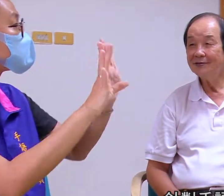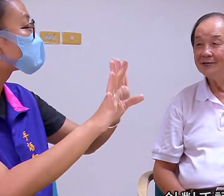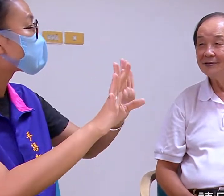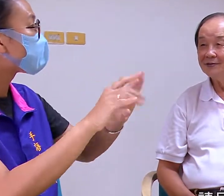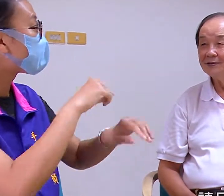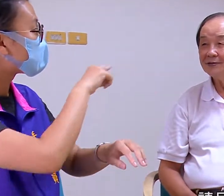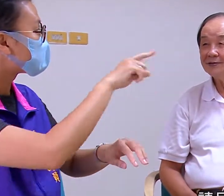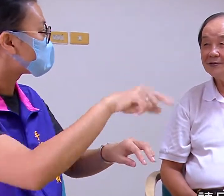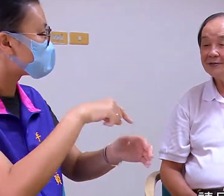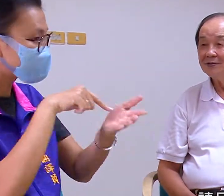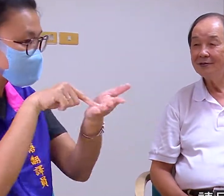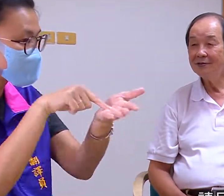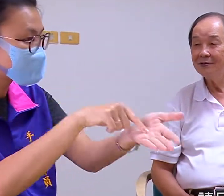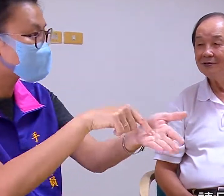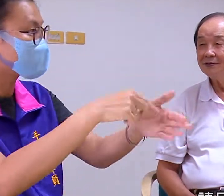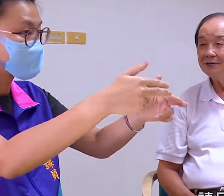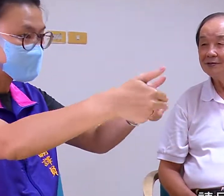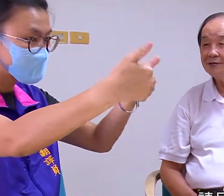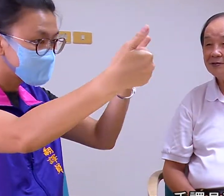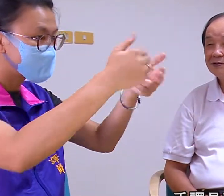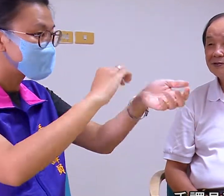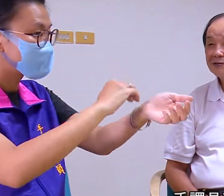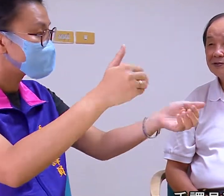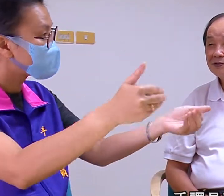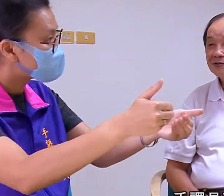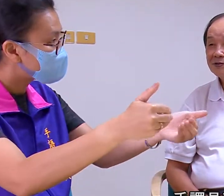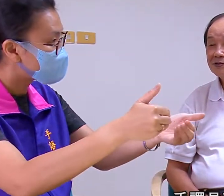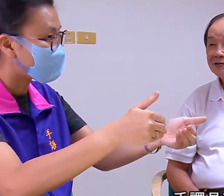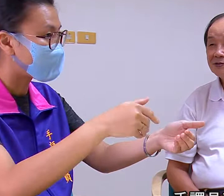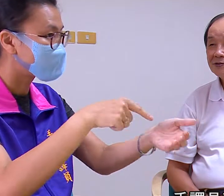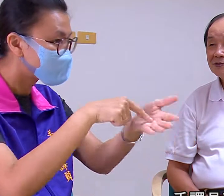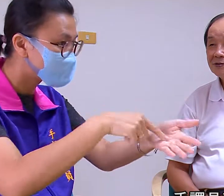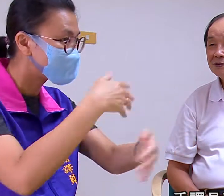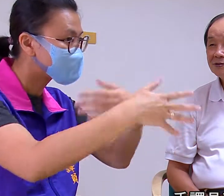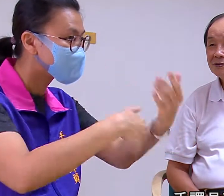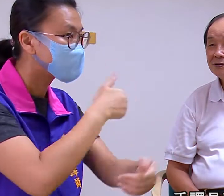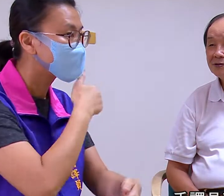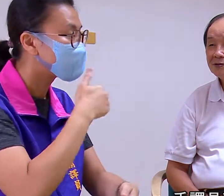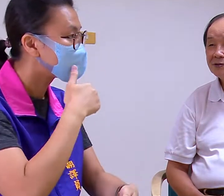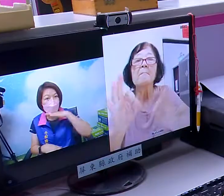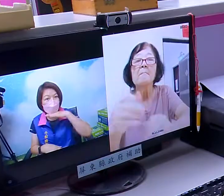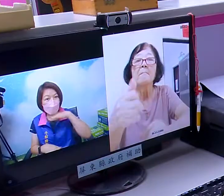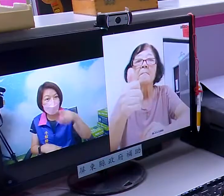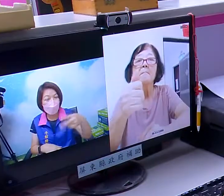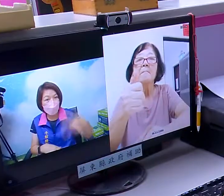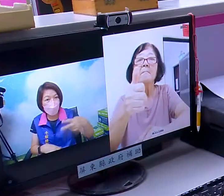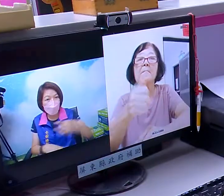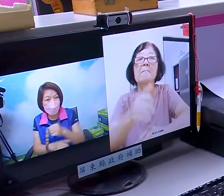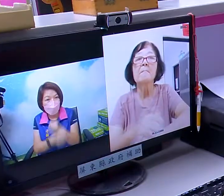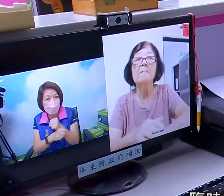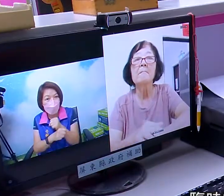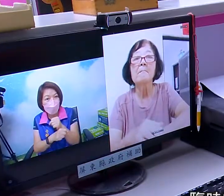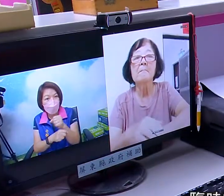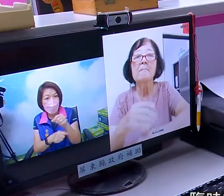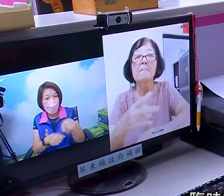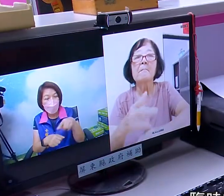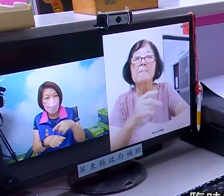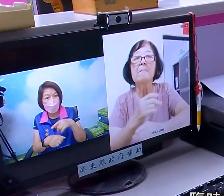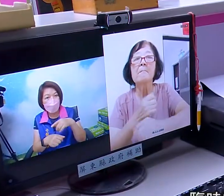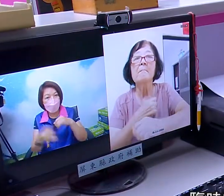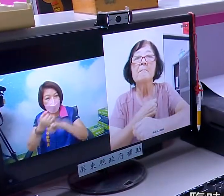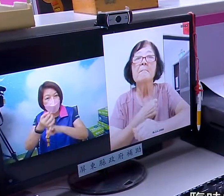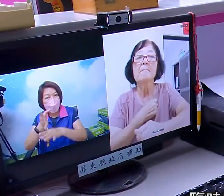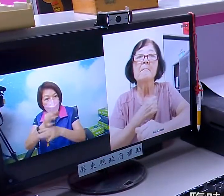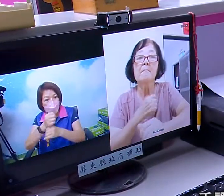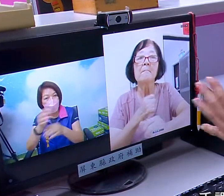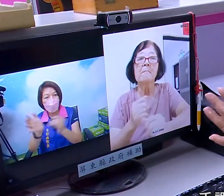听打服务，请民众尽量提早申请，手译员较能安排或调整行程。如遇突发状况，临时需要手